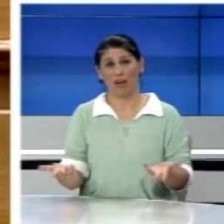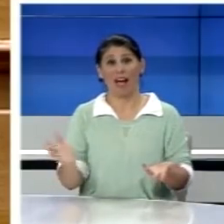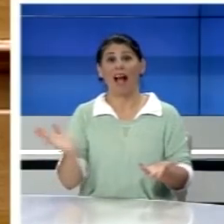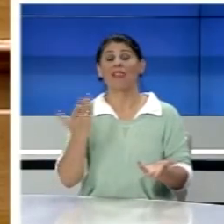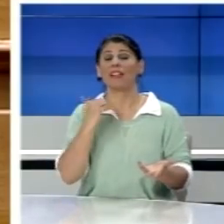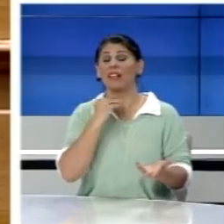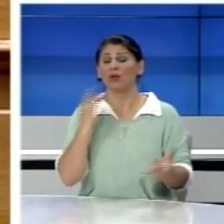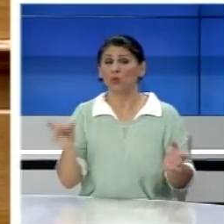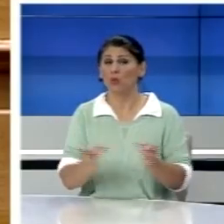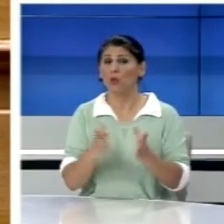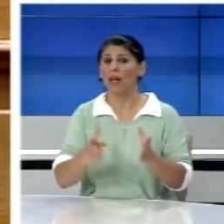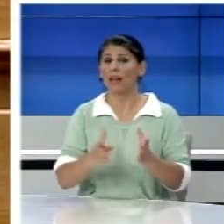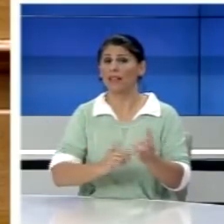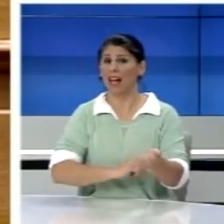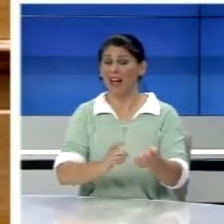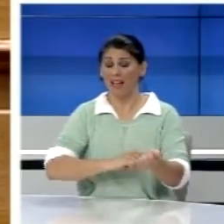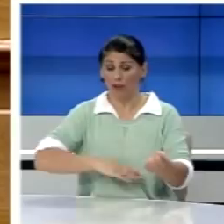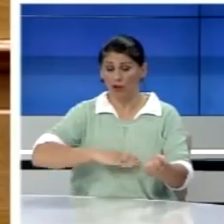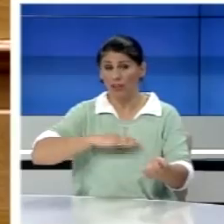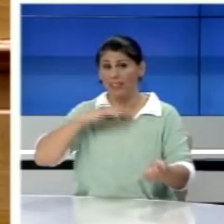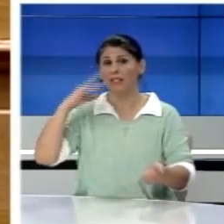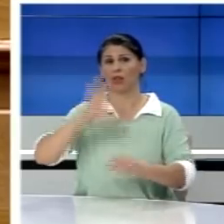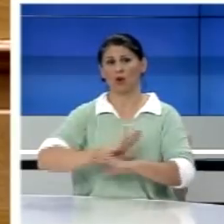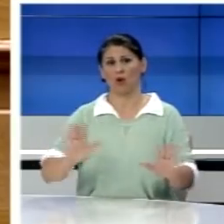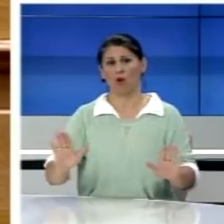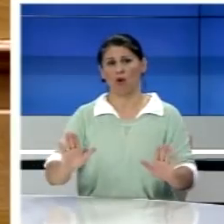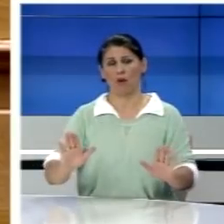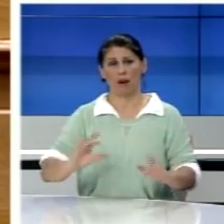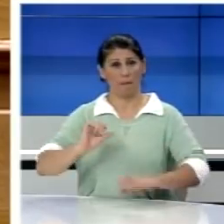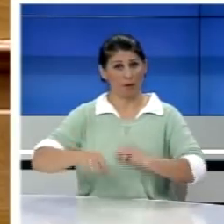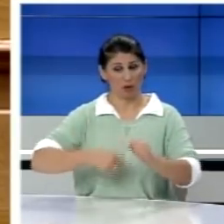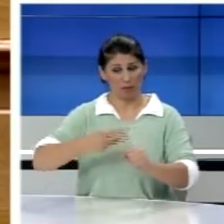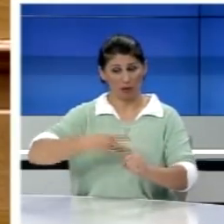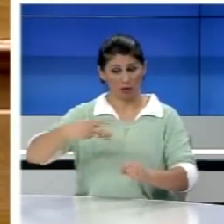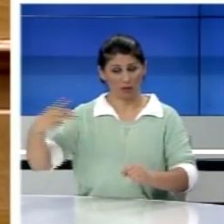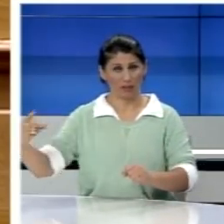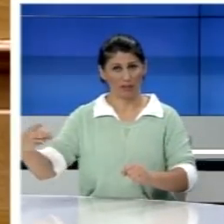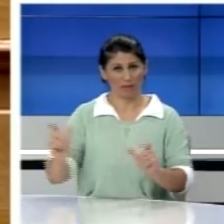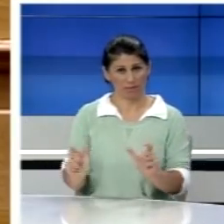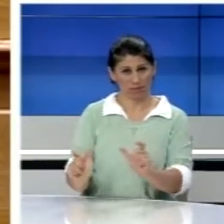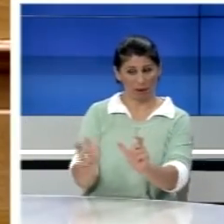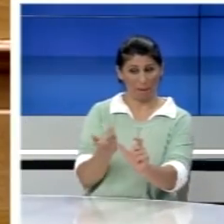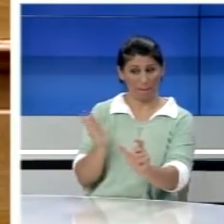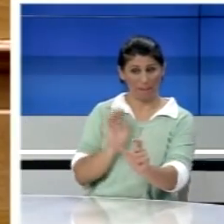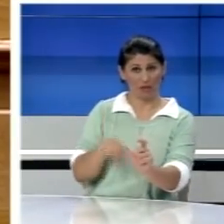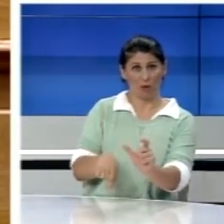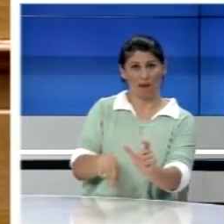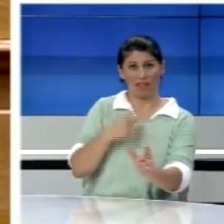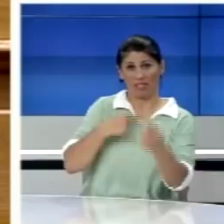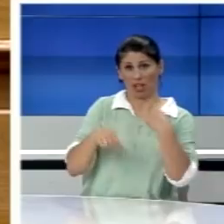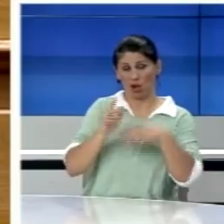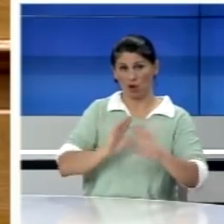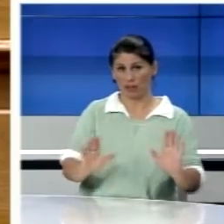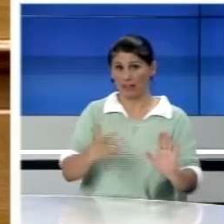ήταν τουλάχιστον εξοργιστικό να προσπαθεί ο ΣΥΡΙΖΑ να οχυρωθεί πίσω από τέτοια επιχειρήματα για